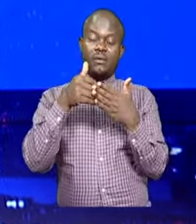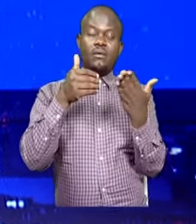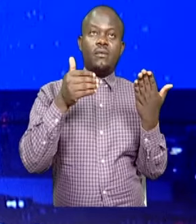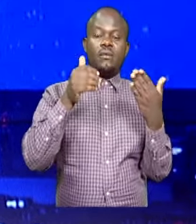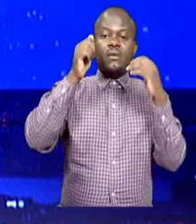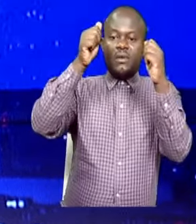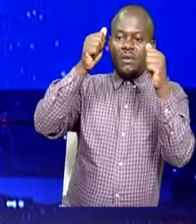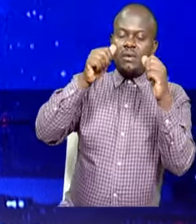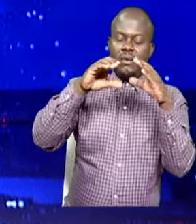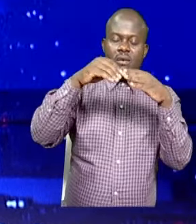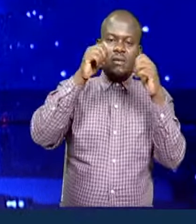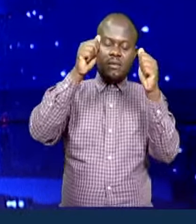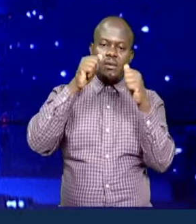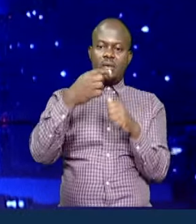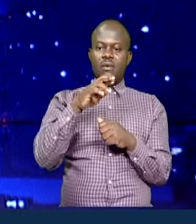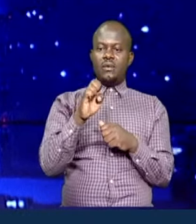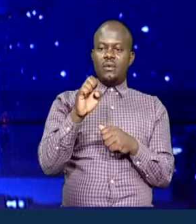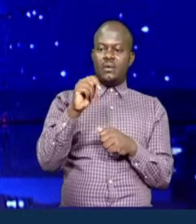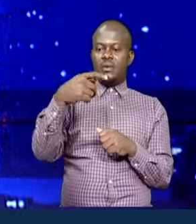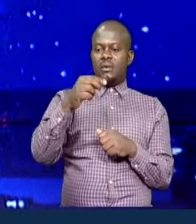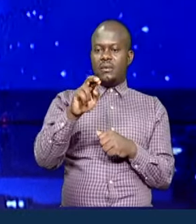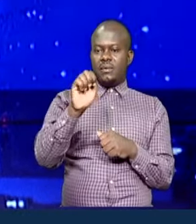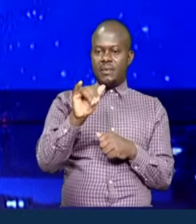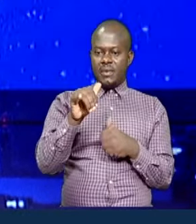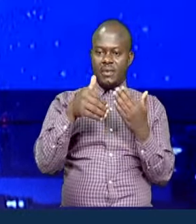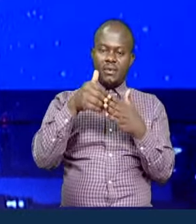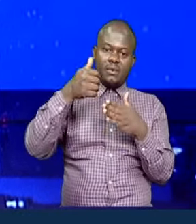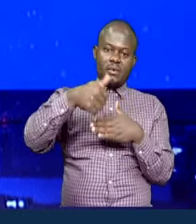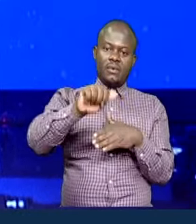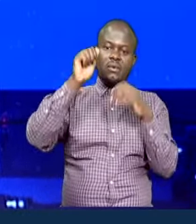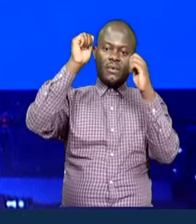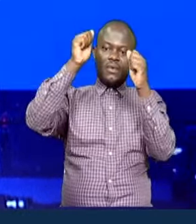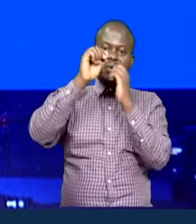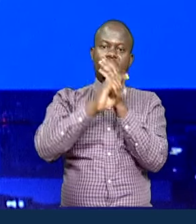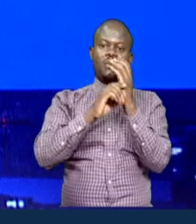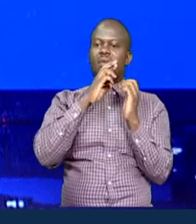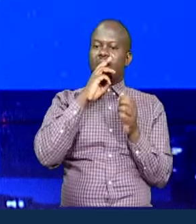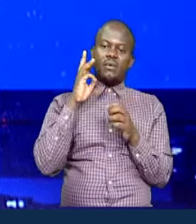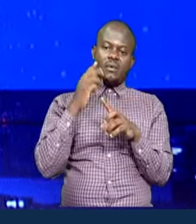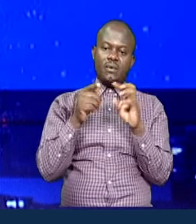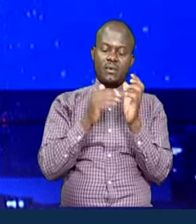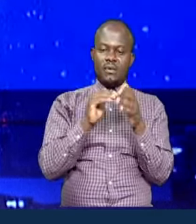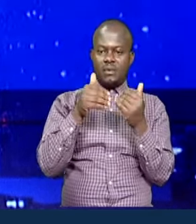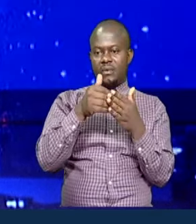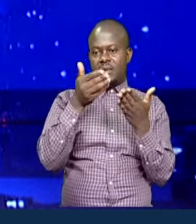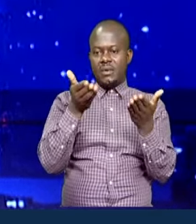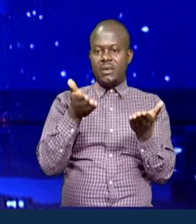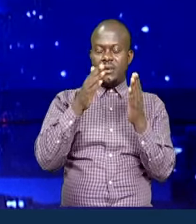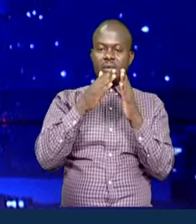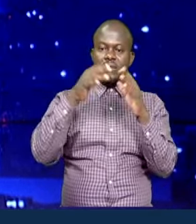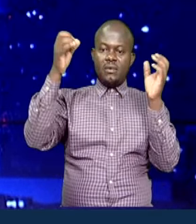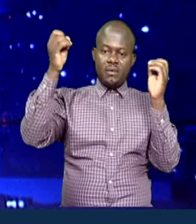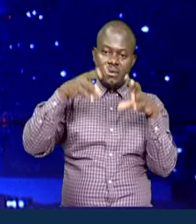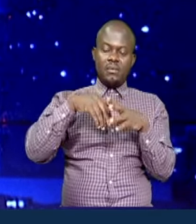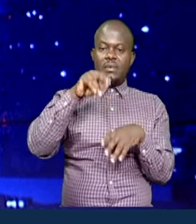umukandida w'ishyaka Green Party Frank Habineza we yamamarije mu karere ka Rwamagana ndetse na hano mu mujyi wa Kigali muri